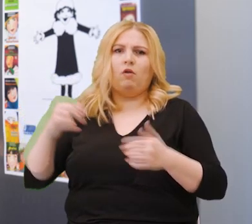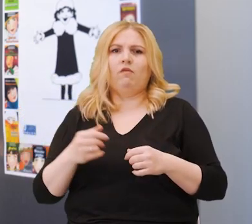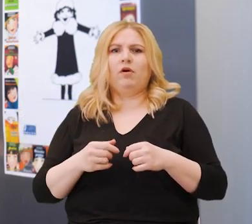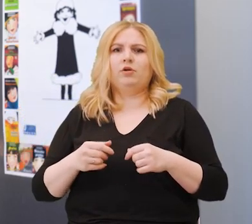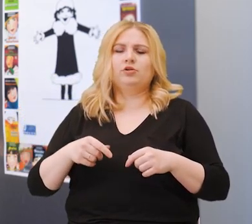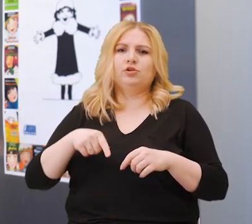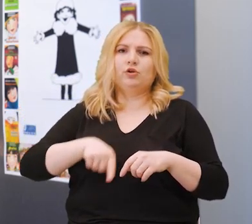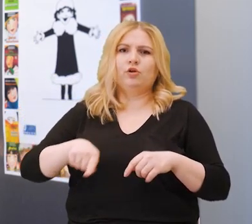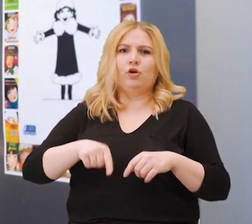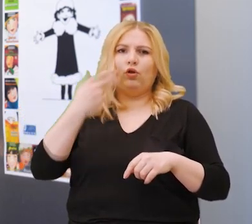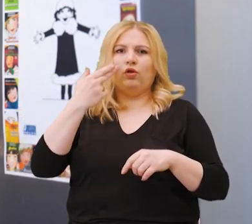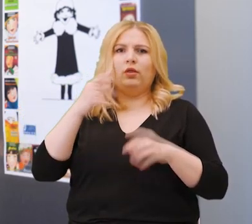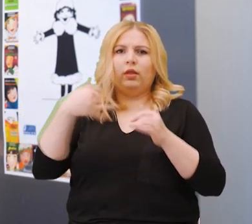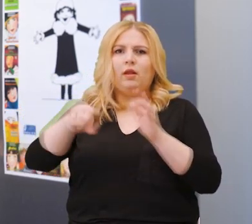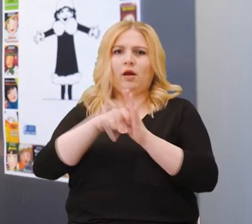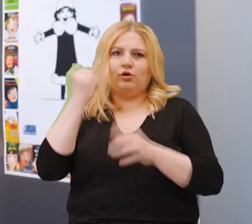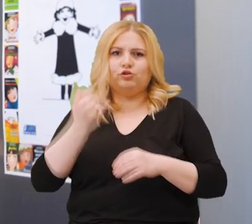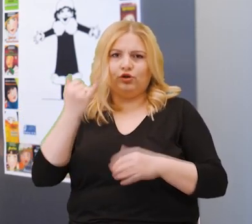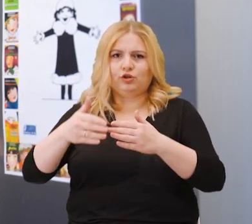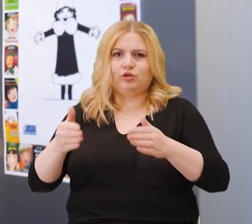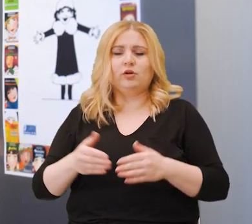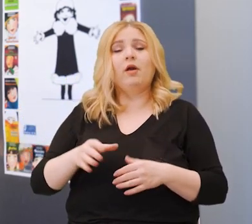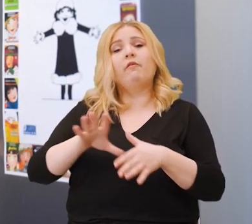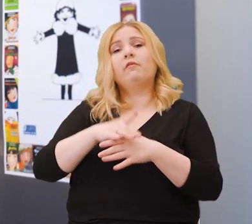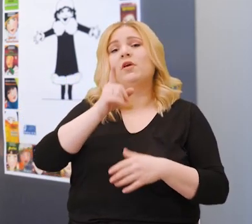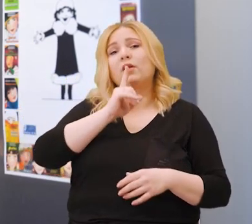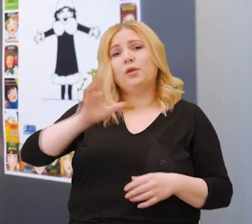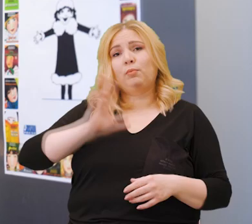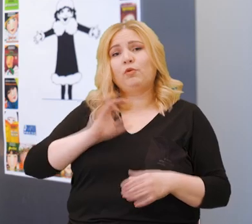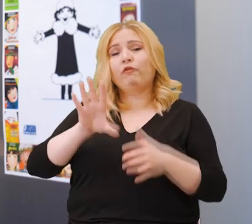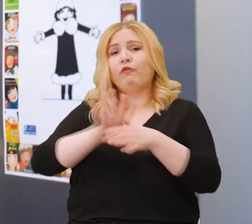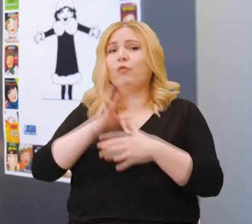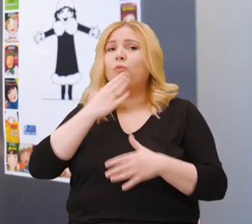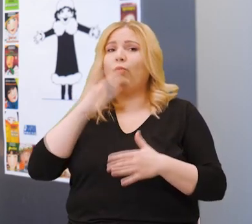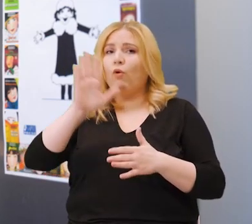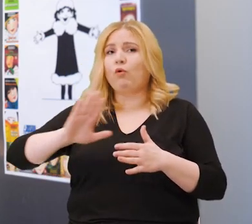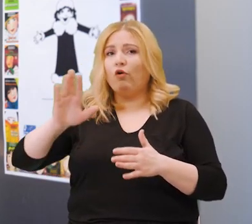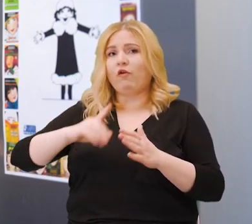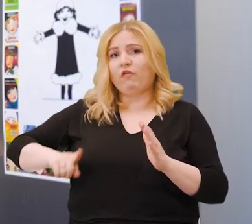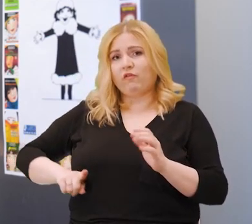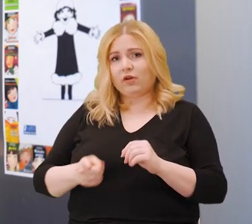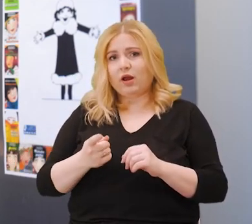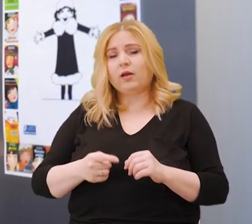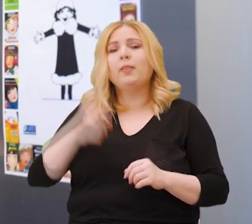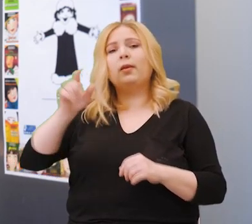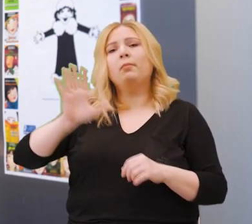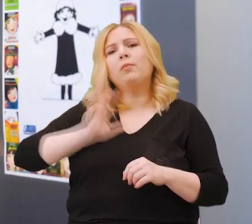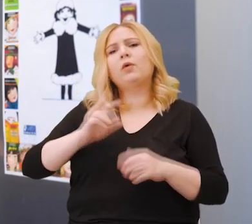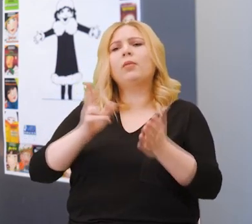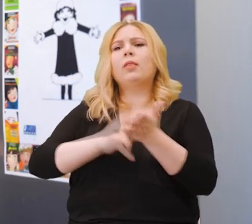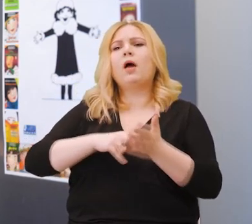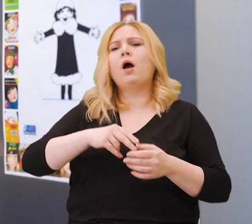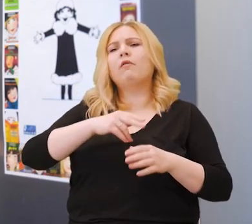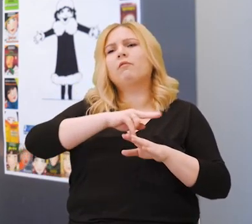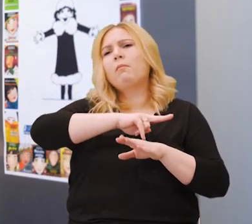To też jestem nadal wolny, łapię co się da. W lipcu byliśmy w południowej Francji, Dumbo i ja, gdzie zapylaliśmy kukurydzę